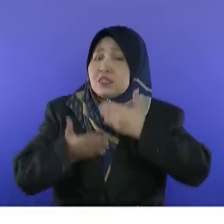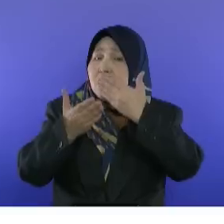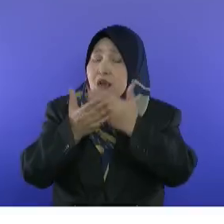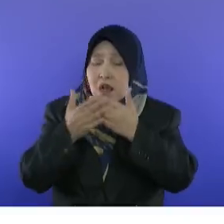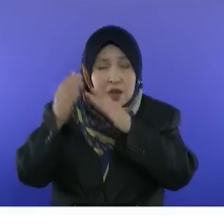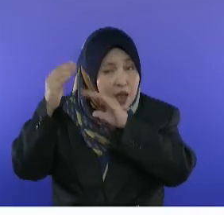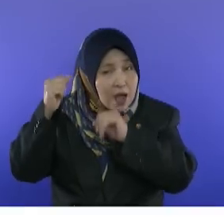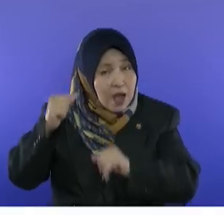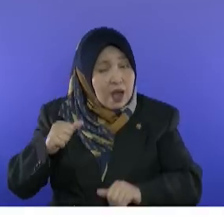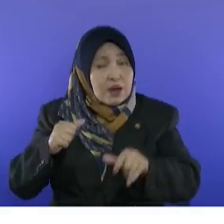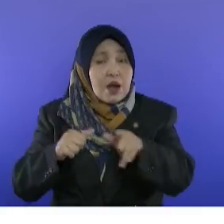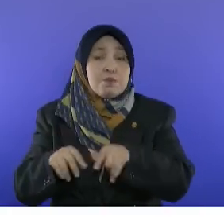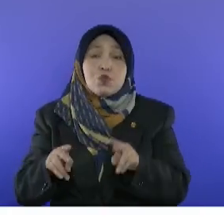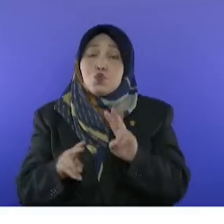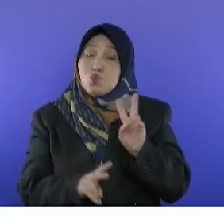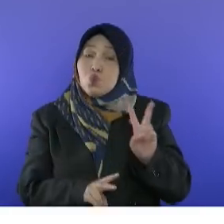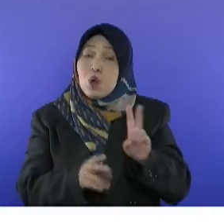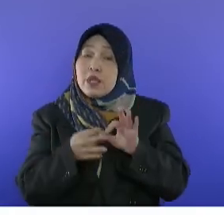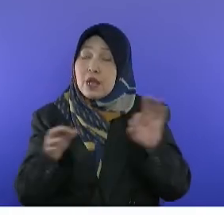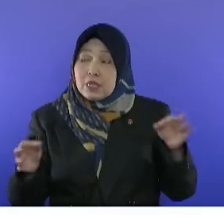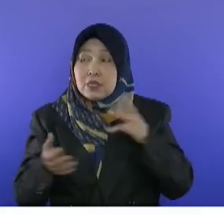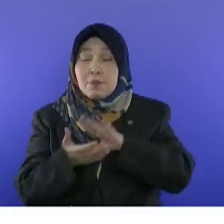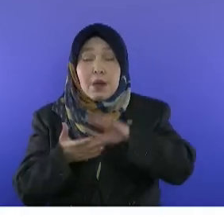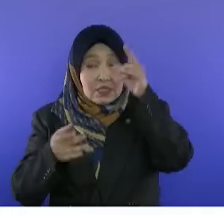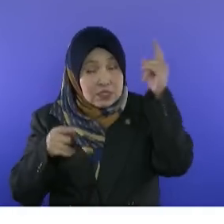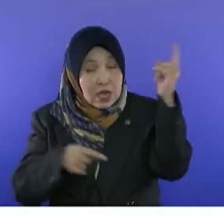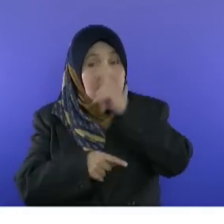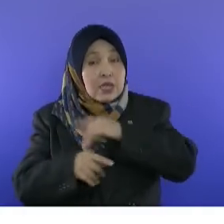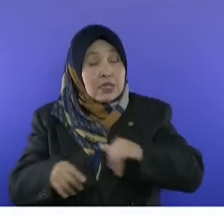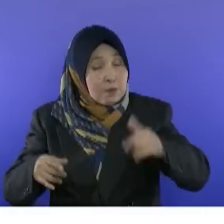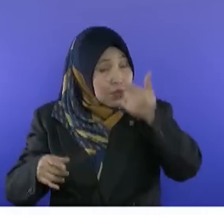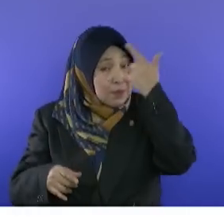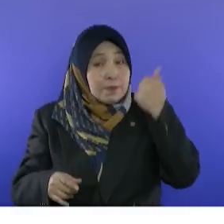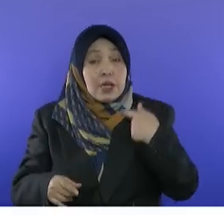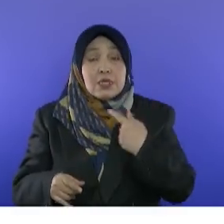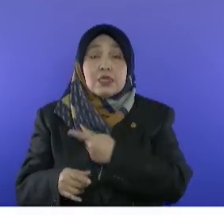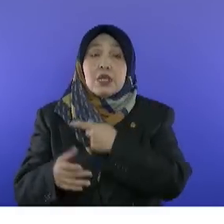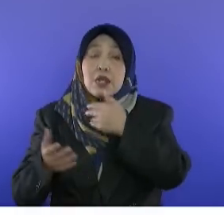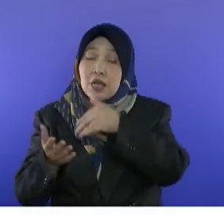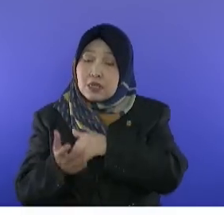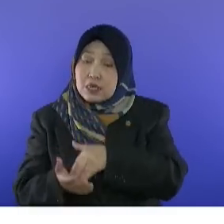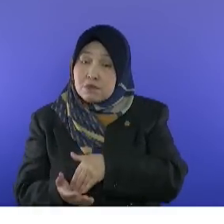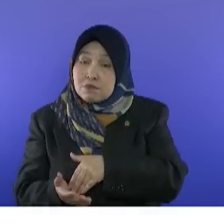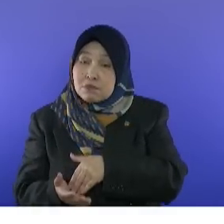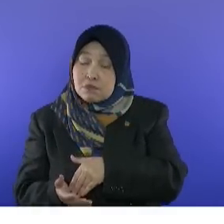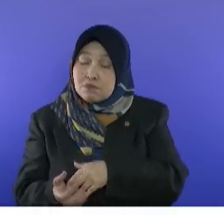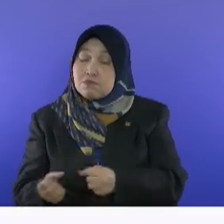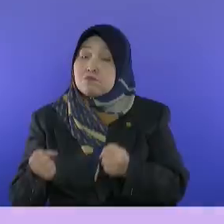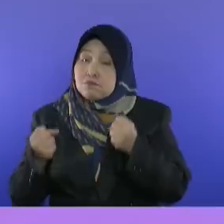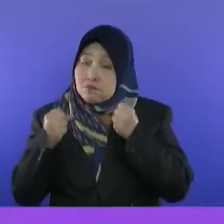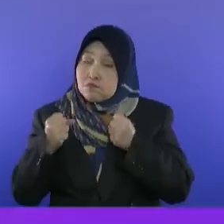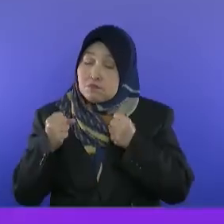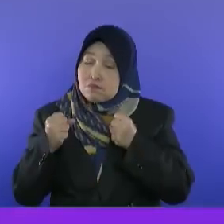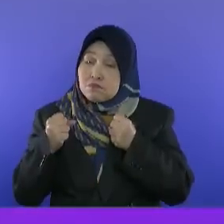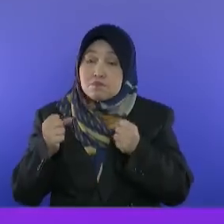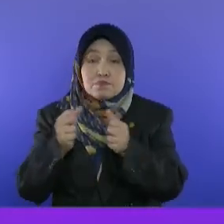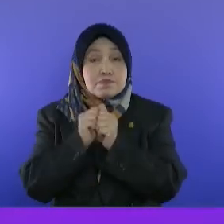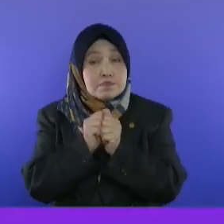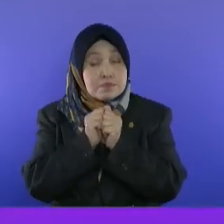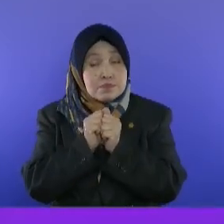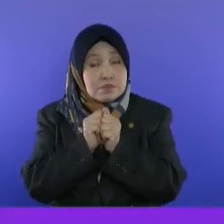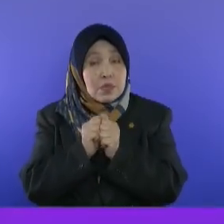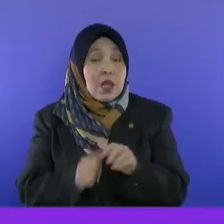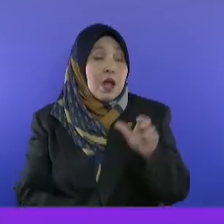harapnya dengan dua ayat yang kita dalami pada hari ini menyebabkan kita makin lagi semangat bersama dengan